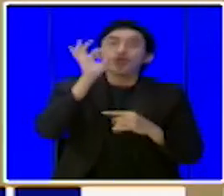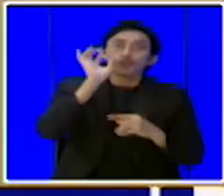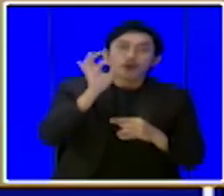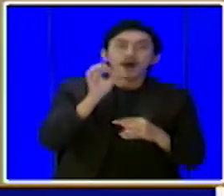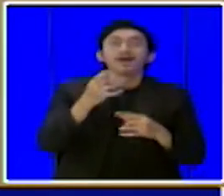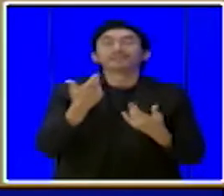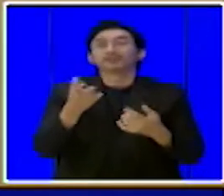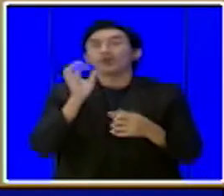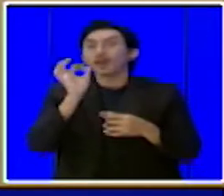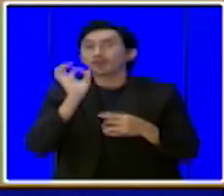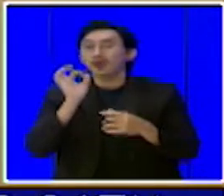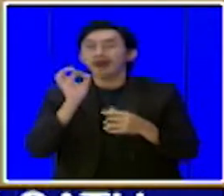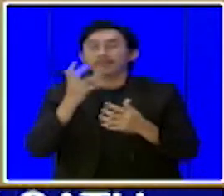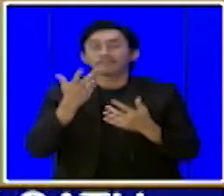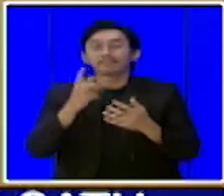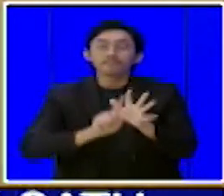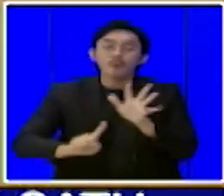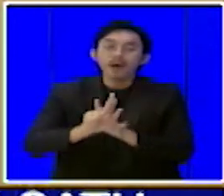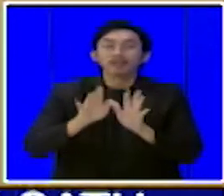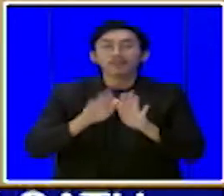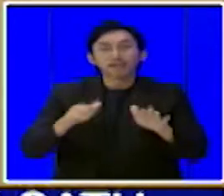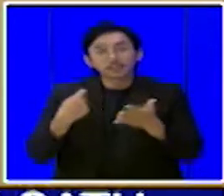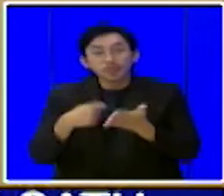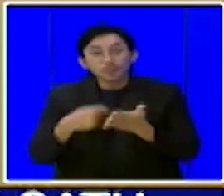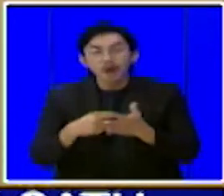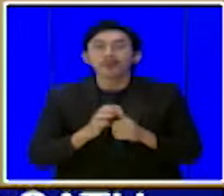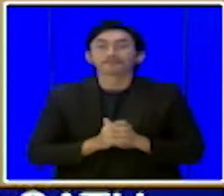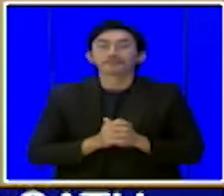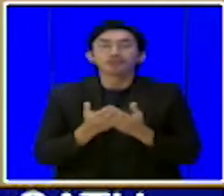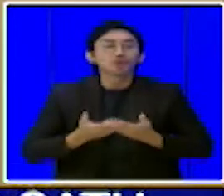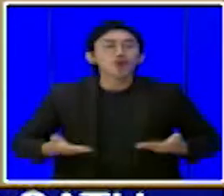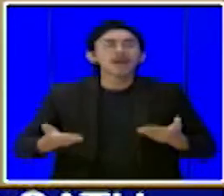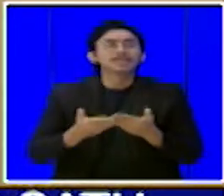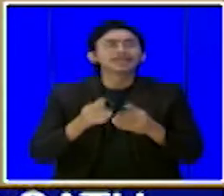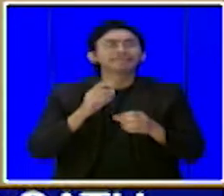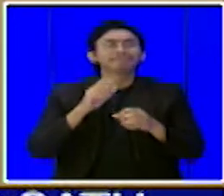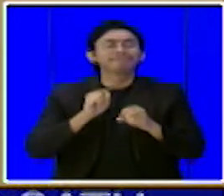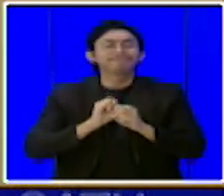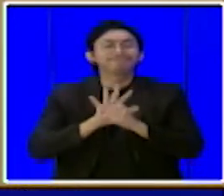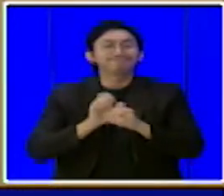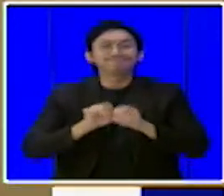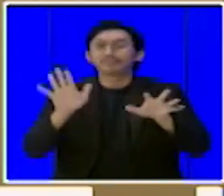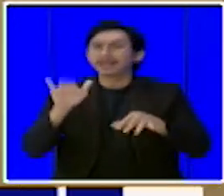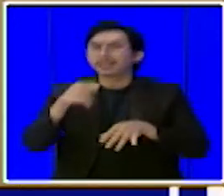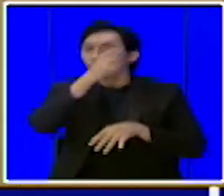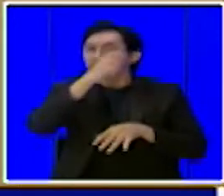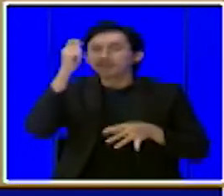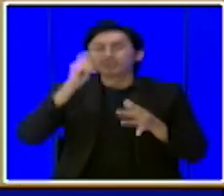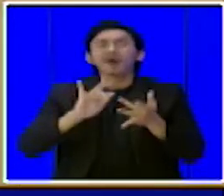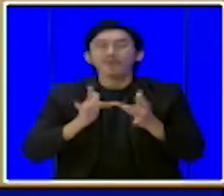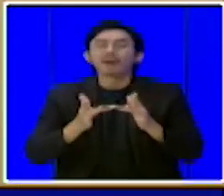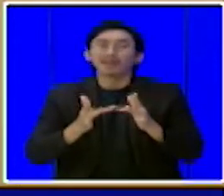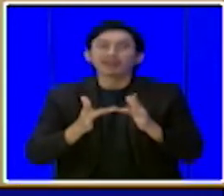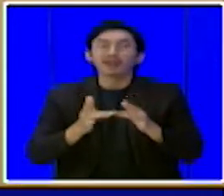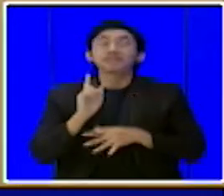Saya sih ya untuk saat ini sementara masih keadaan corona seperti ini, mending wisudanya seperti ini aja karena kita kan tidak tahu kalau kita berkumpul kan